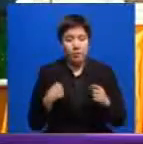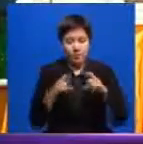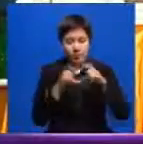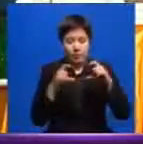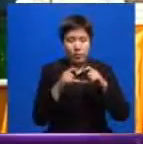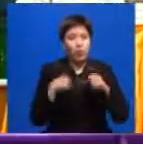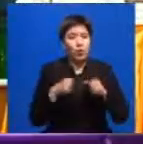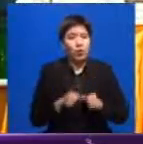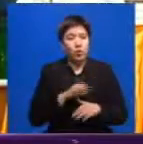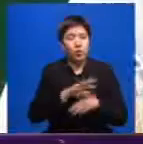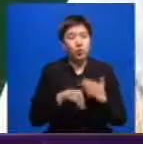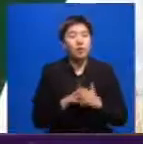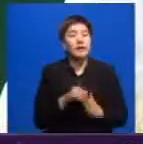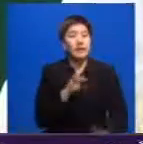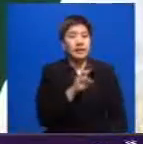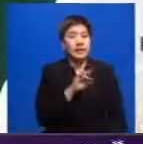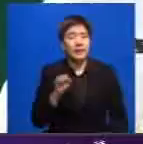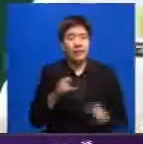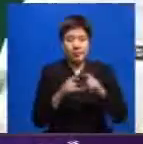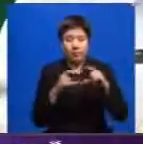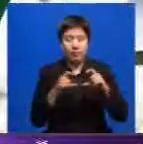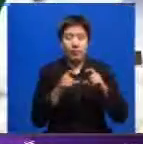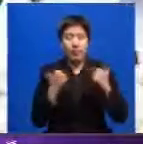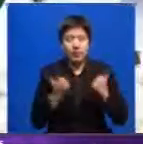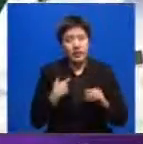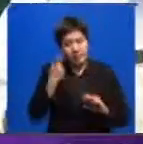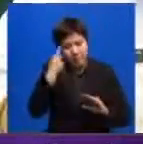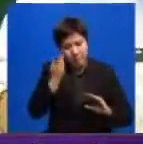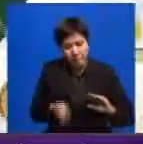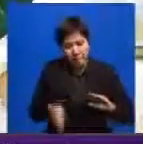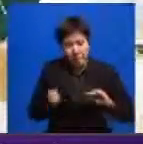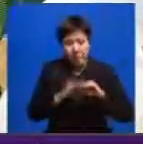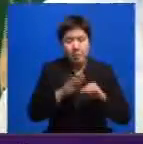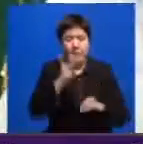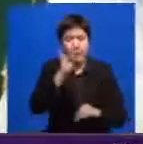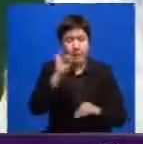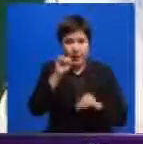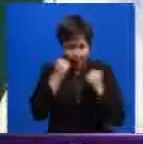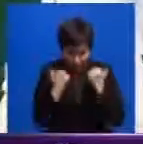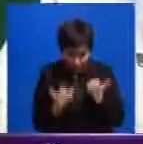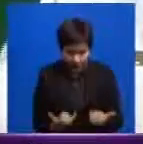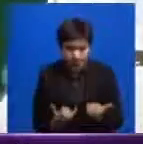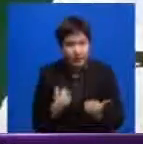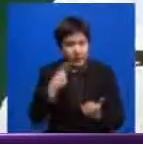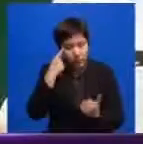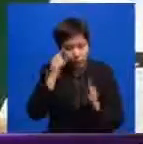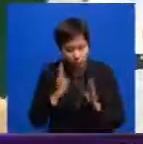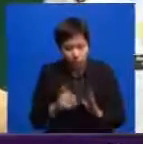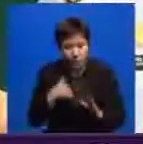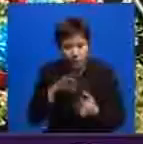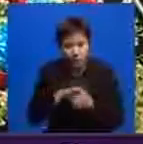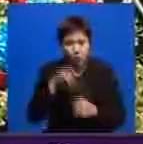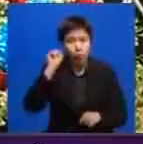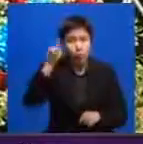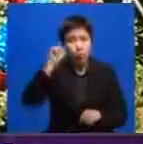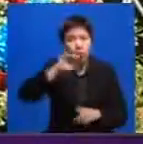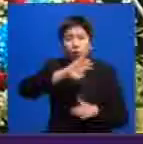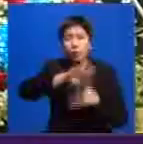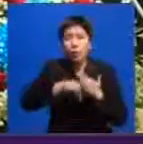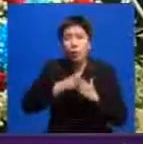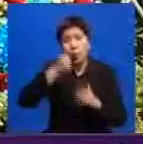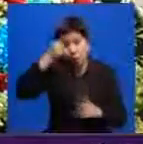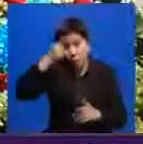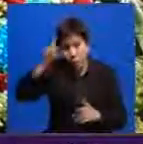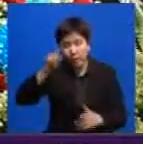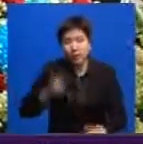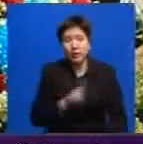Easy Pass ประมาณ 7 แนคันคาดวาจะเพิ่มเป็ 8 แนคนในปีนี้ขณะที่ฐานผู้ใช้ระบบทางด่วนทั้งหมดมีประมาณว